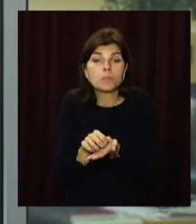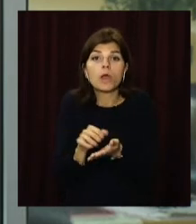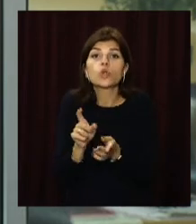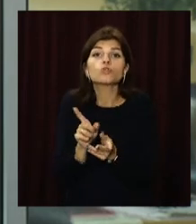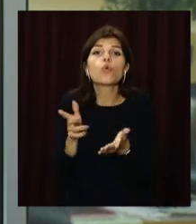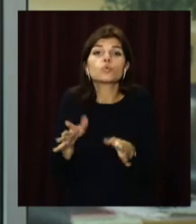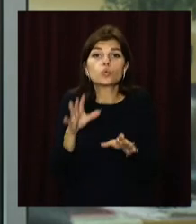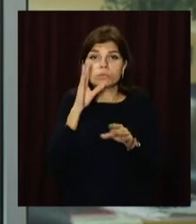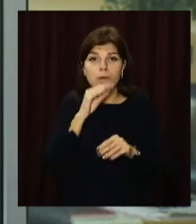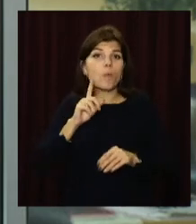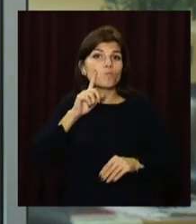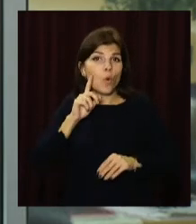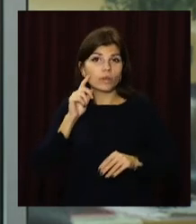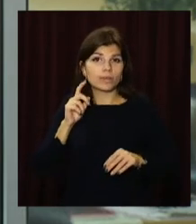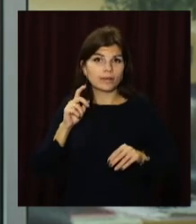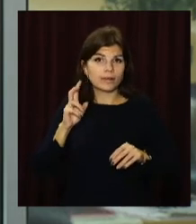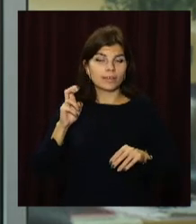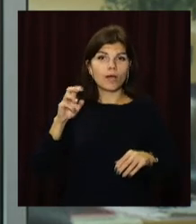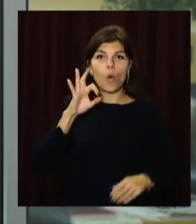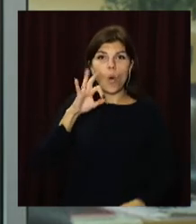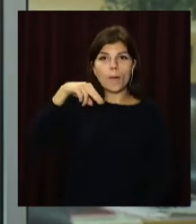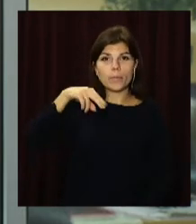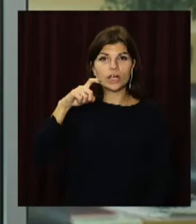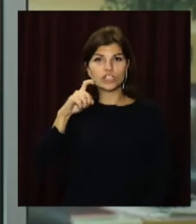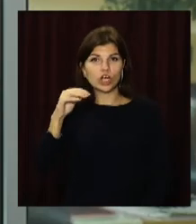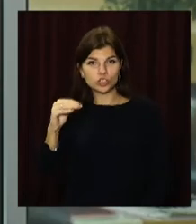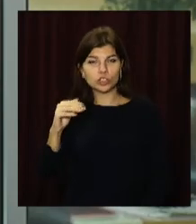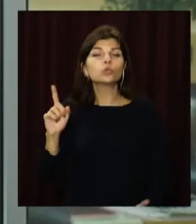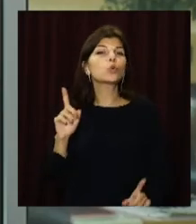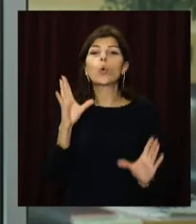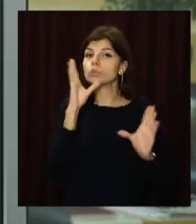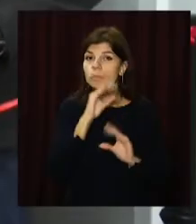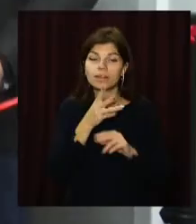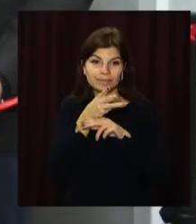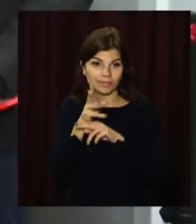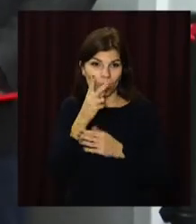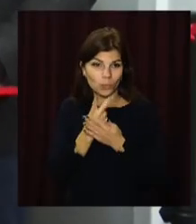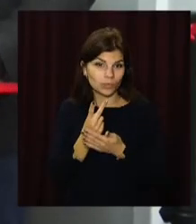вже встигло зробити молодіжне крило ОПЗЖ – у наступному сюжеті.